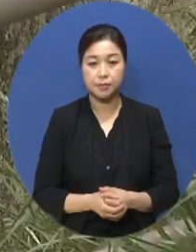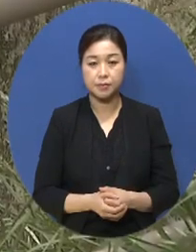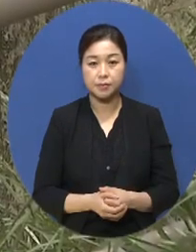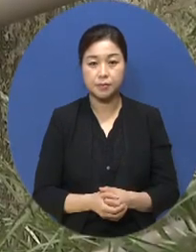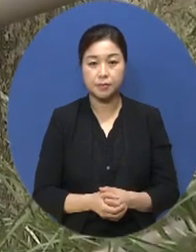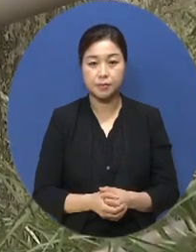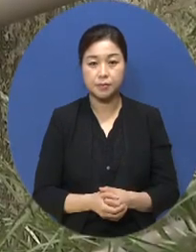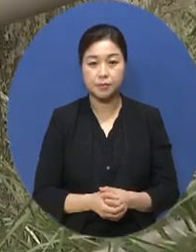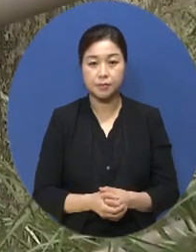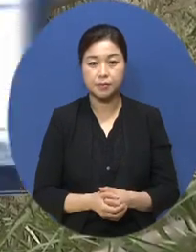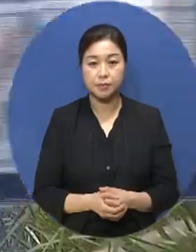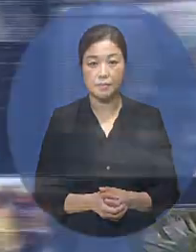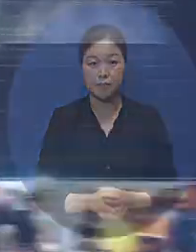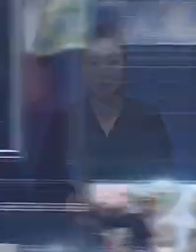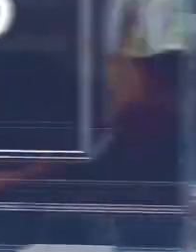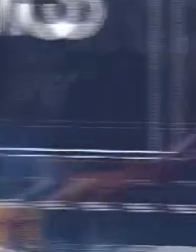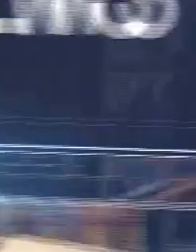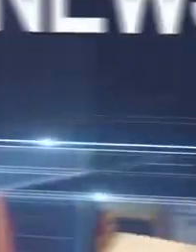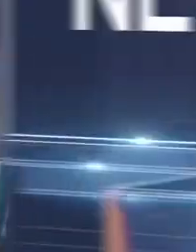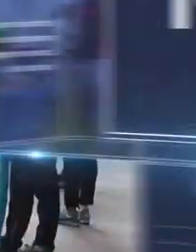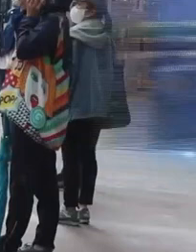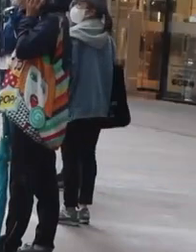최정원이었습니다.